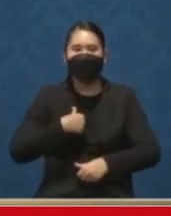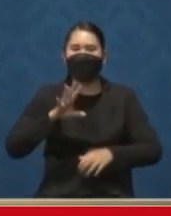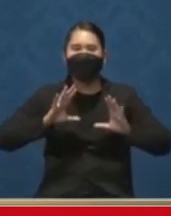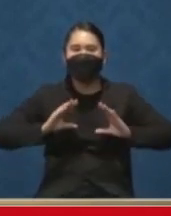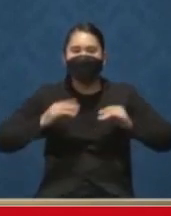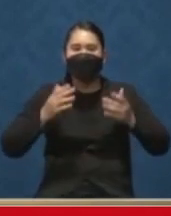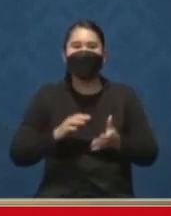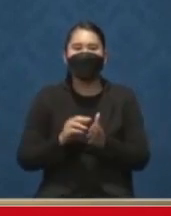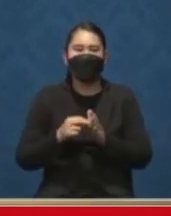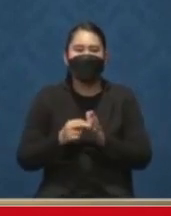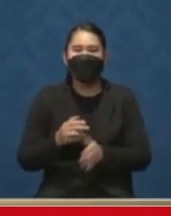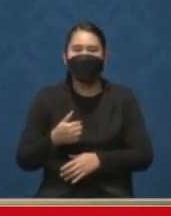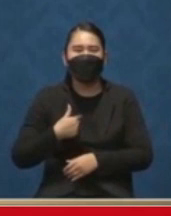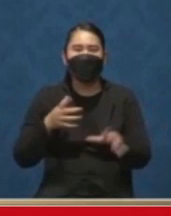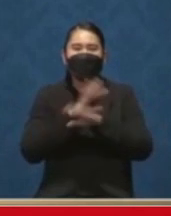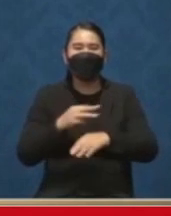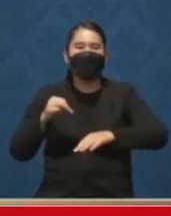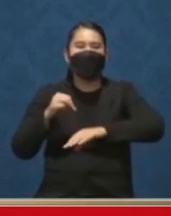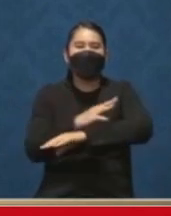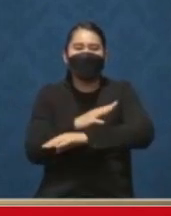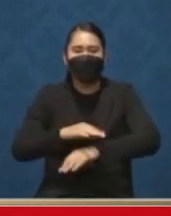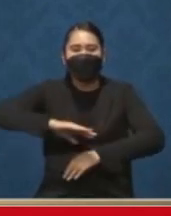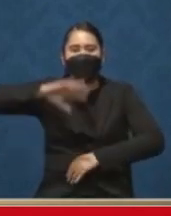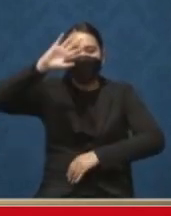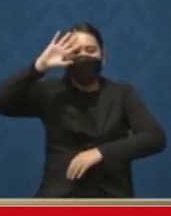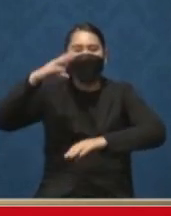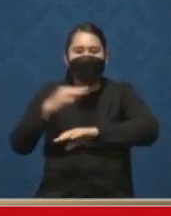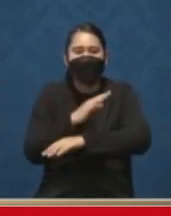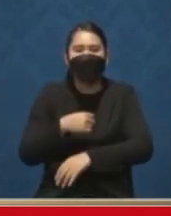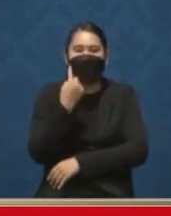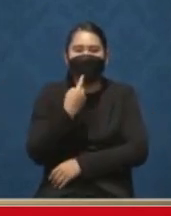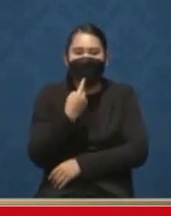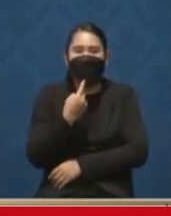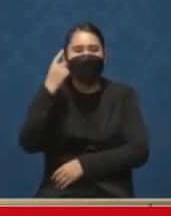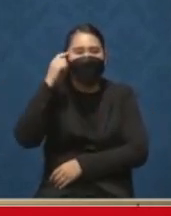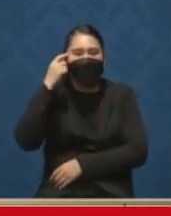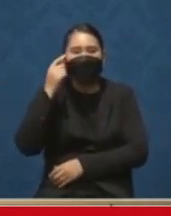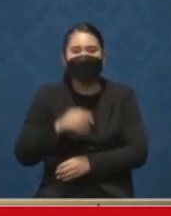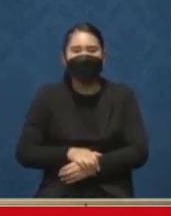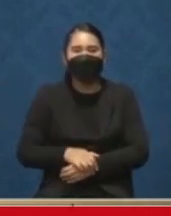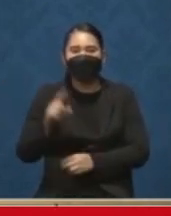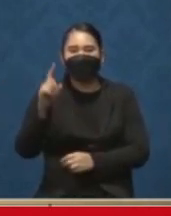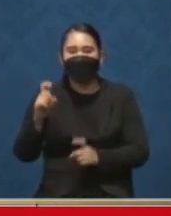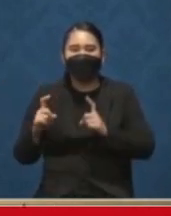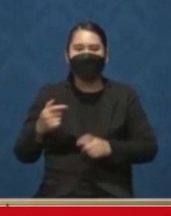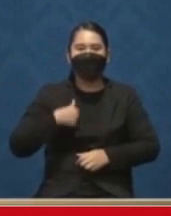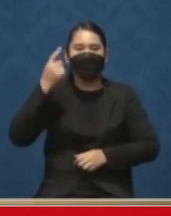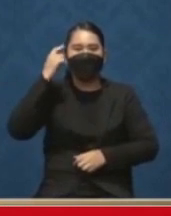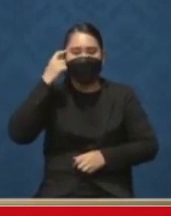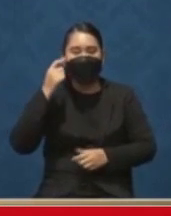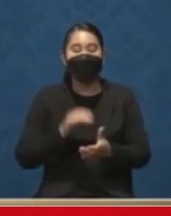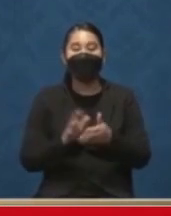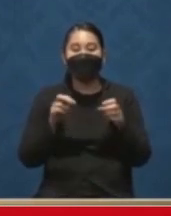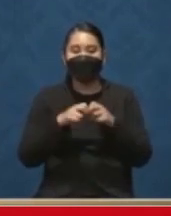ฉบับนี้แม้ผมไม่ชอบมันก็ต้องอยู่กับมันเหมือนโรคมะเร็งอ่ะท่านประธาน ไม่รู้ใครก็ตายก่อนกันนี่แห